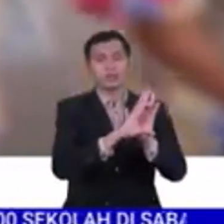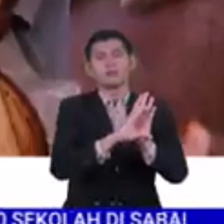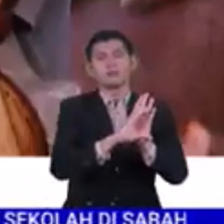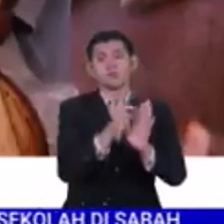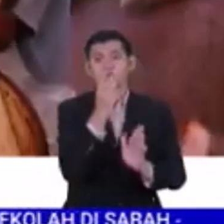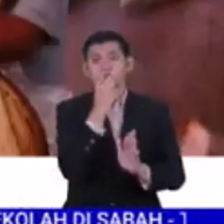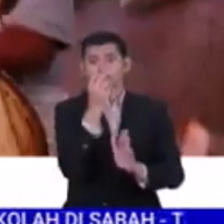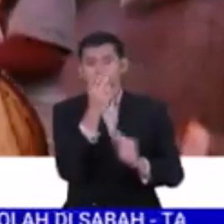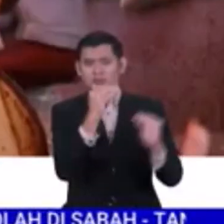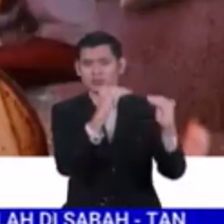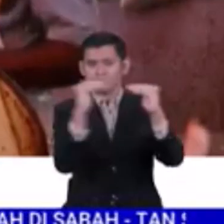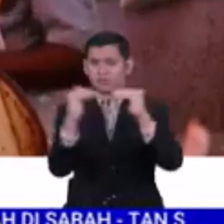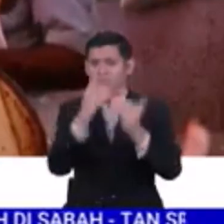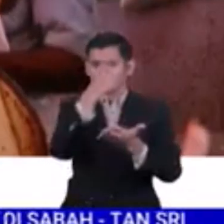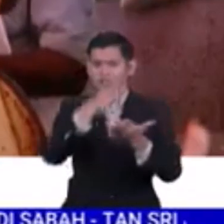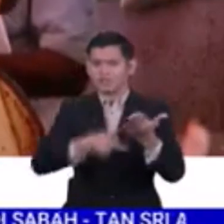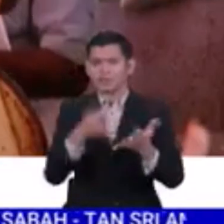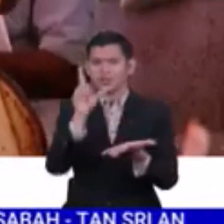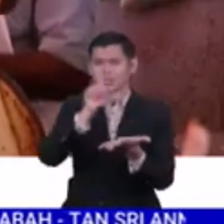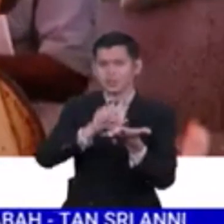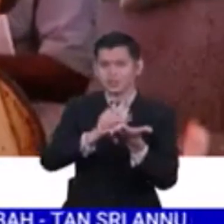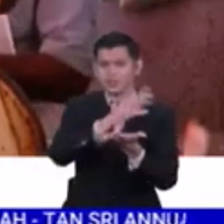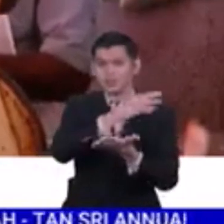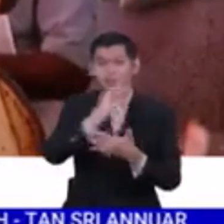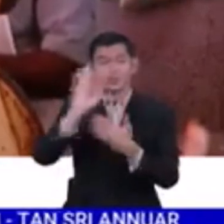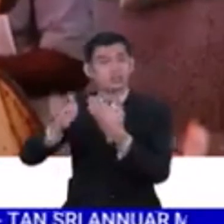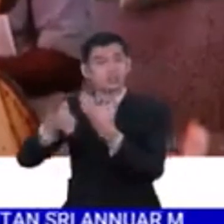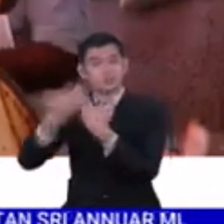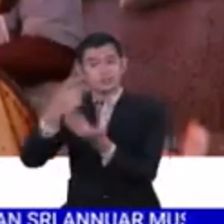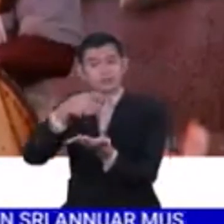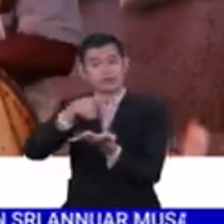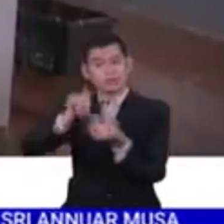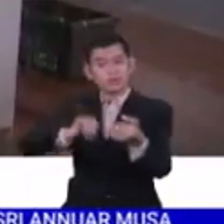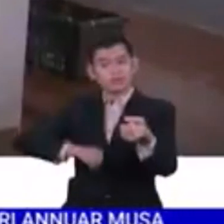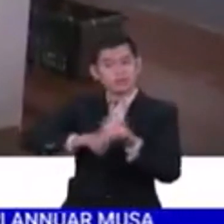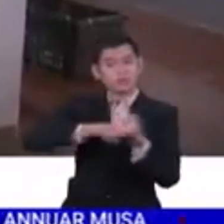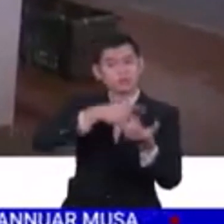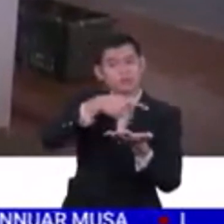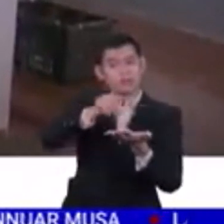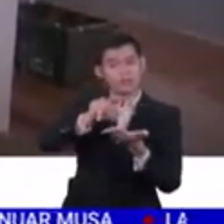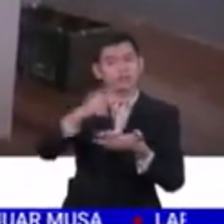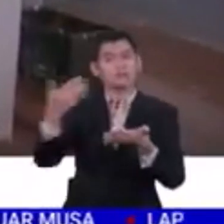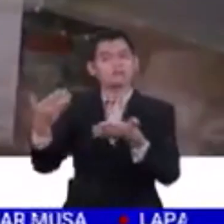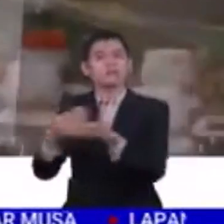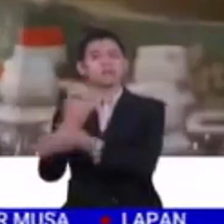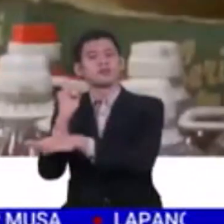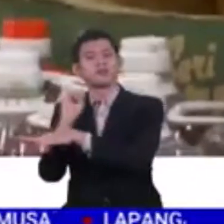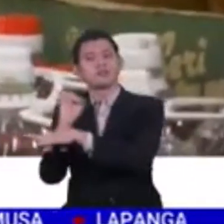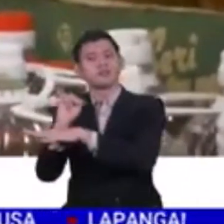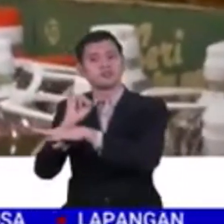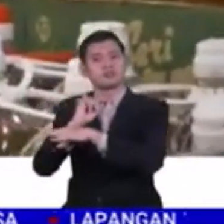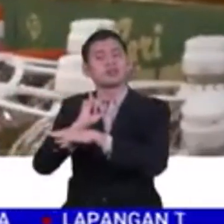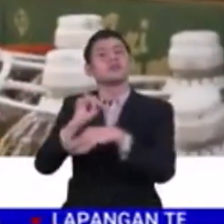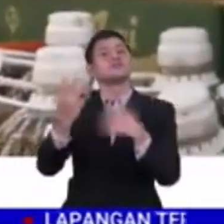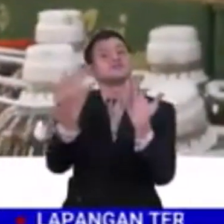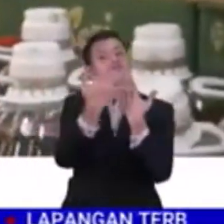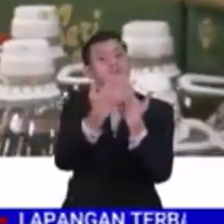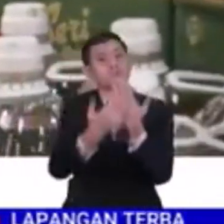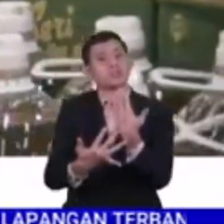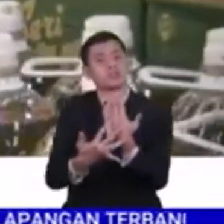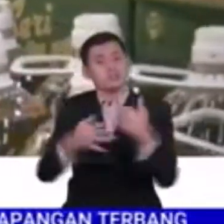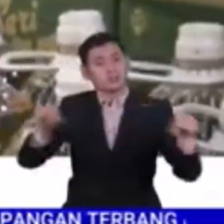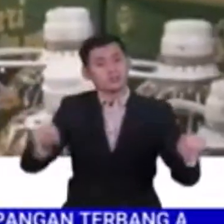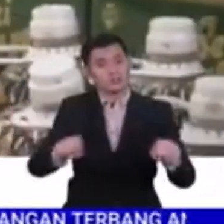menstabilkan harga ayam dan mempermudah proses pembayaran subsidi. Terbaharu, industri minyak masak sawit juga telah